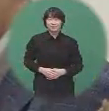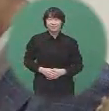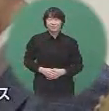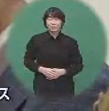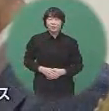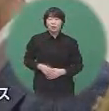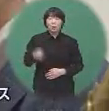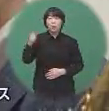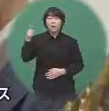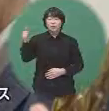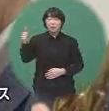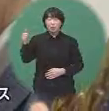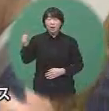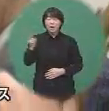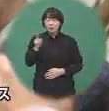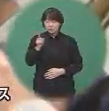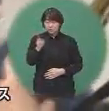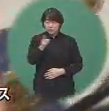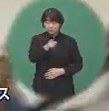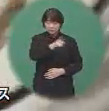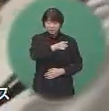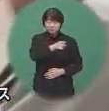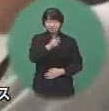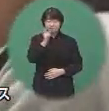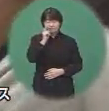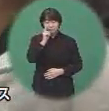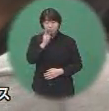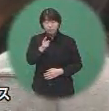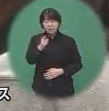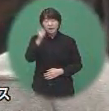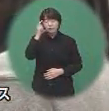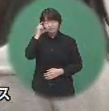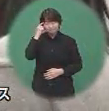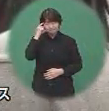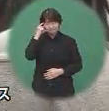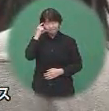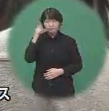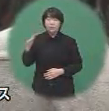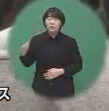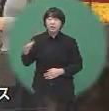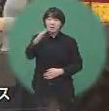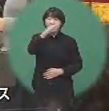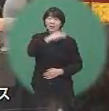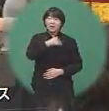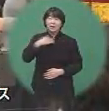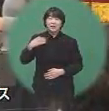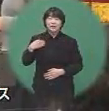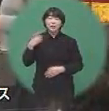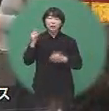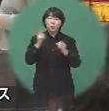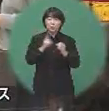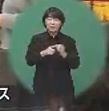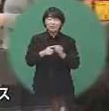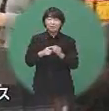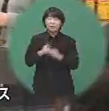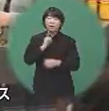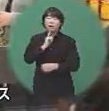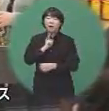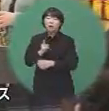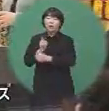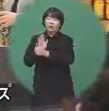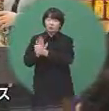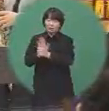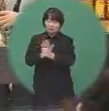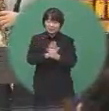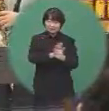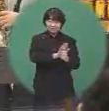上野さんはそれぞれの演奏の特徴を分析しながら、少しでもいい演奏ができるようアドバイスを送っていました